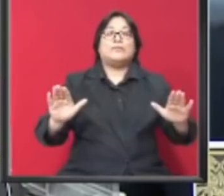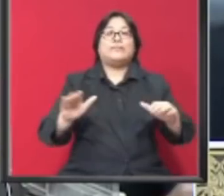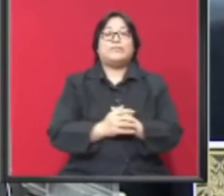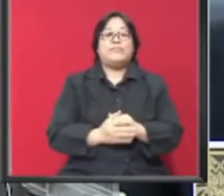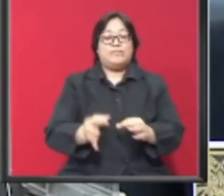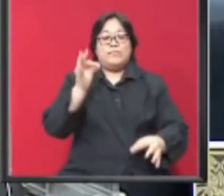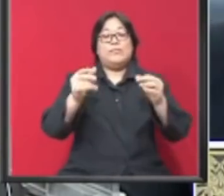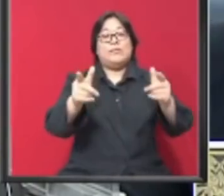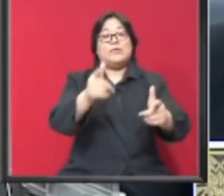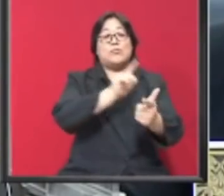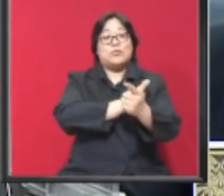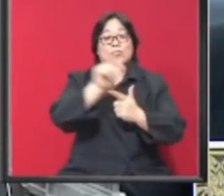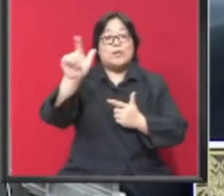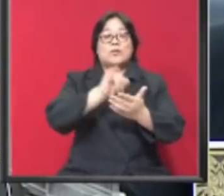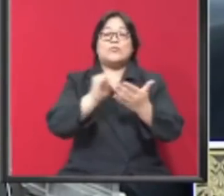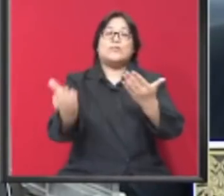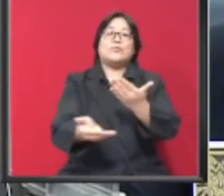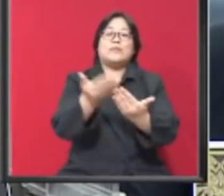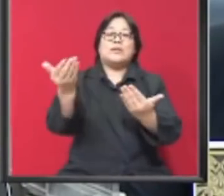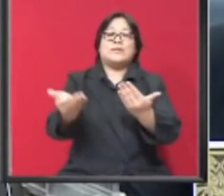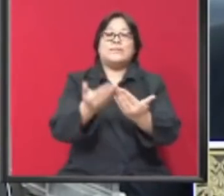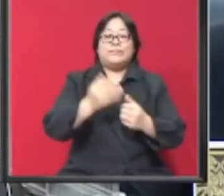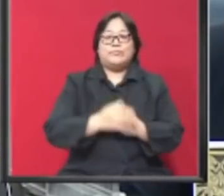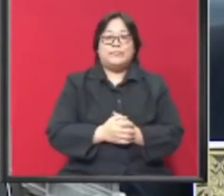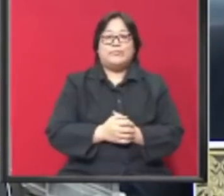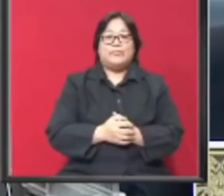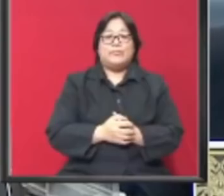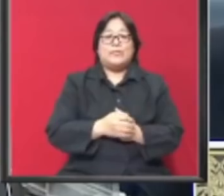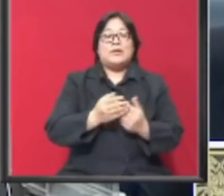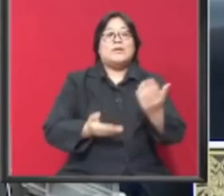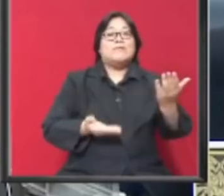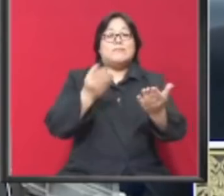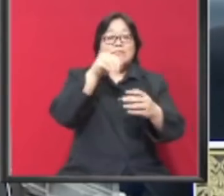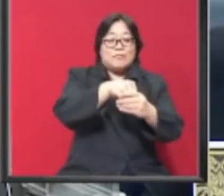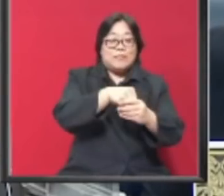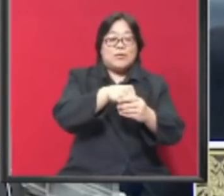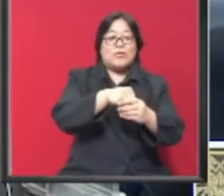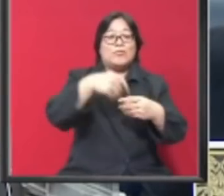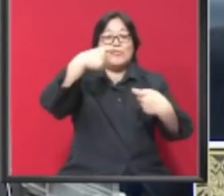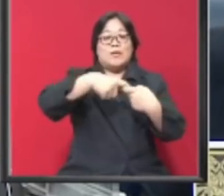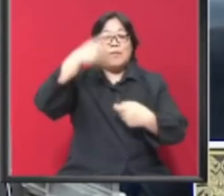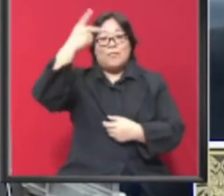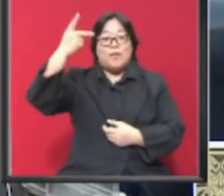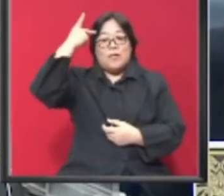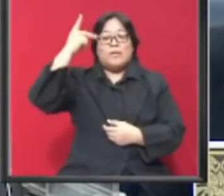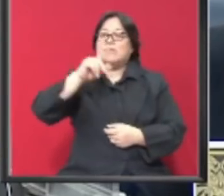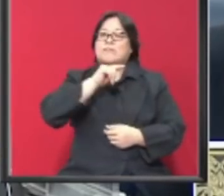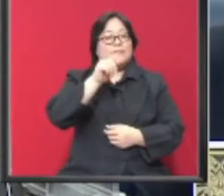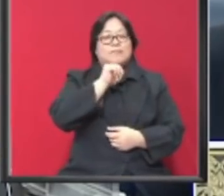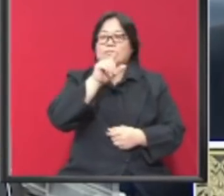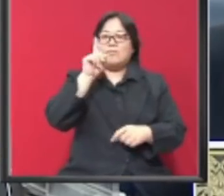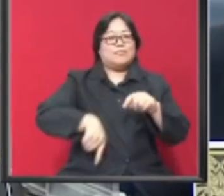jika kelulusan dipermudahkan unsur politik tidak harus mengganggu proses